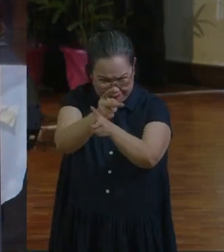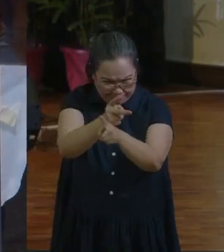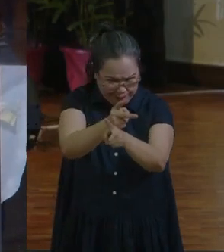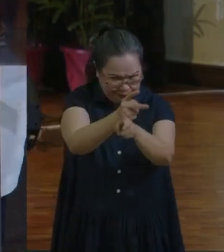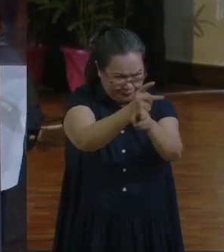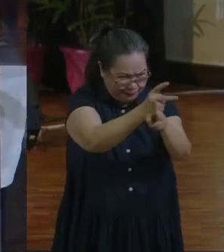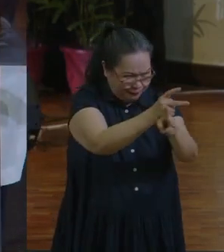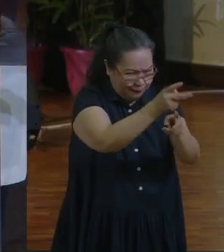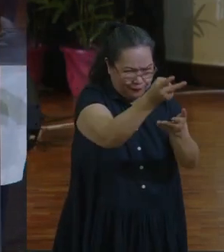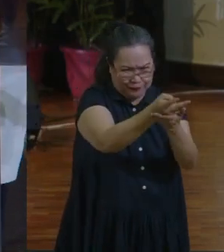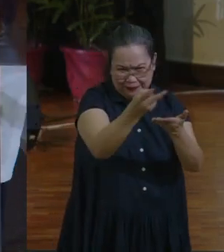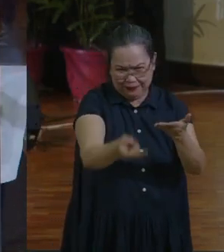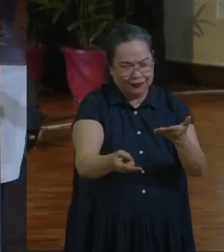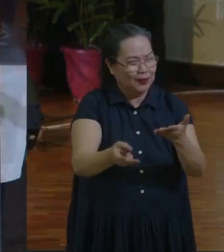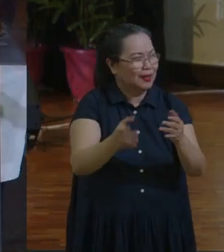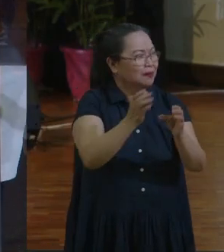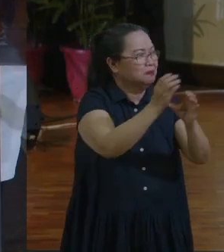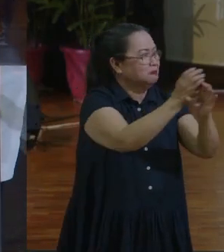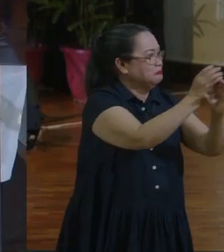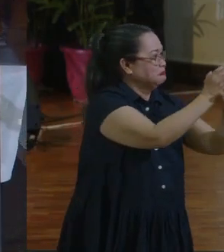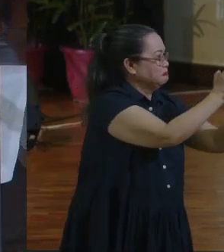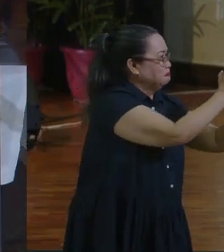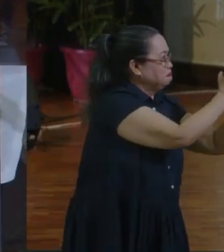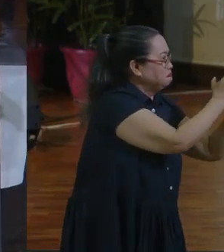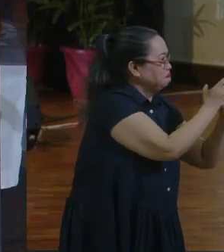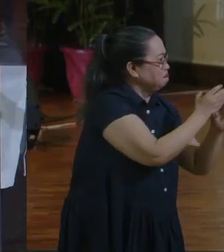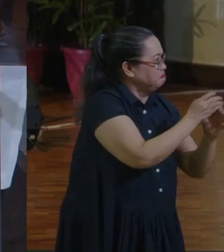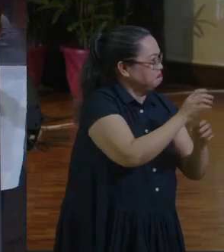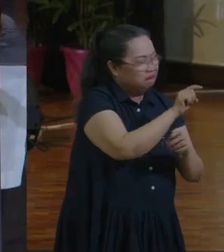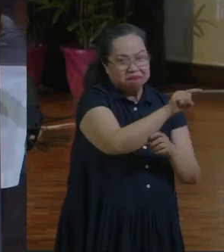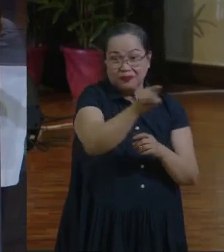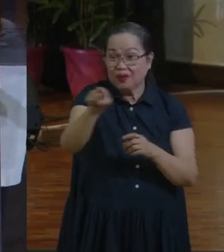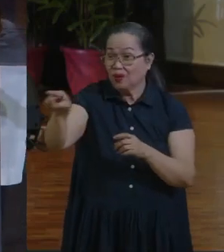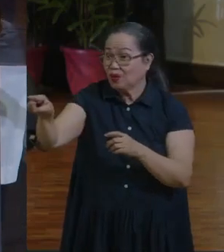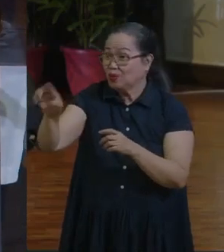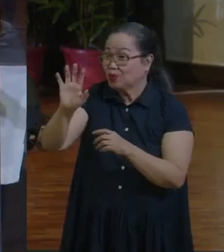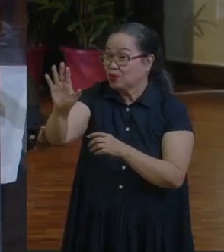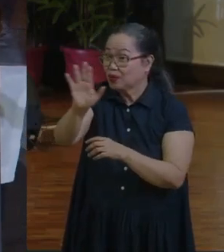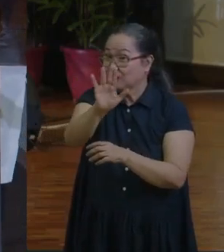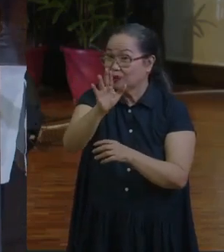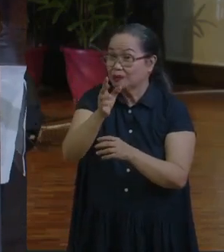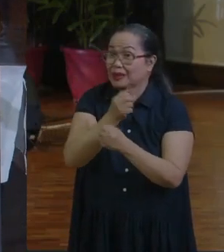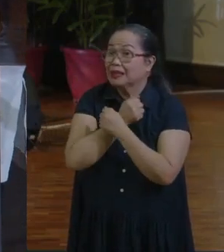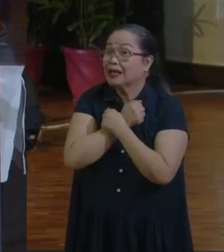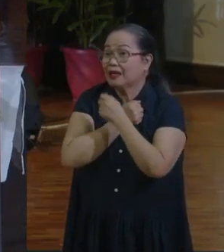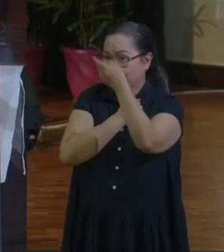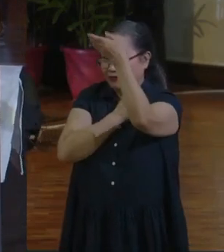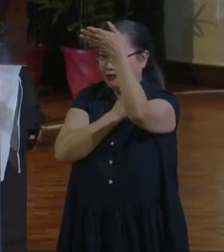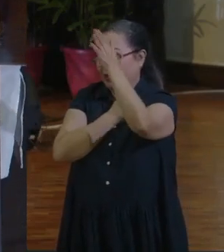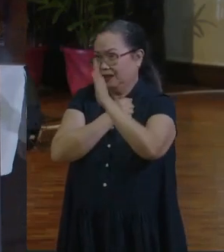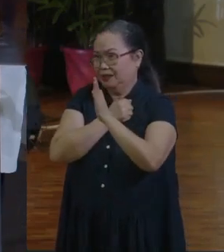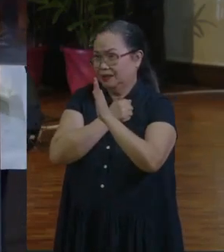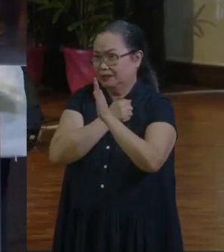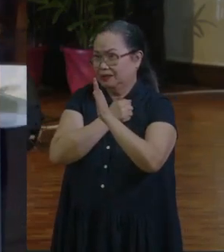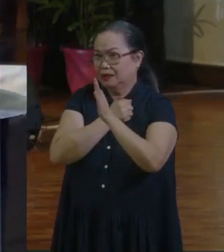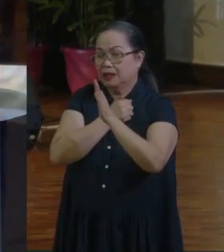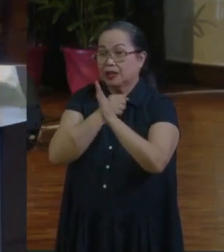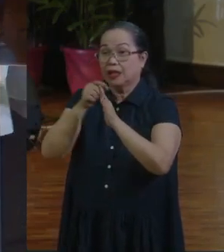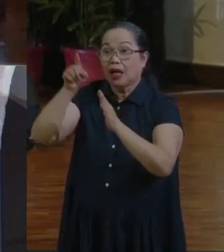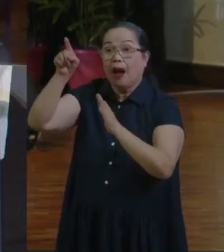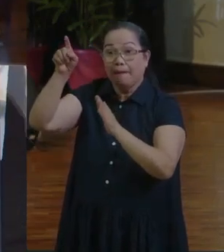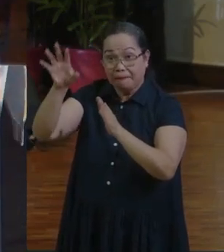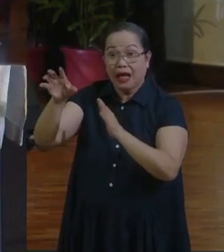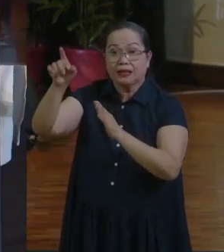from stumbling. So sabi niya, keep yourselves in the love of God, but He will